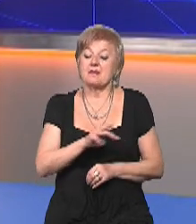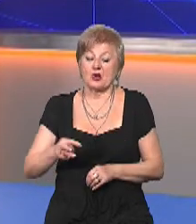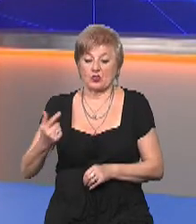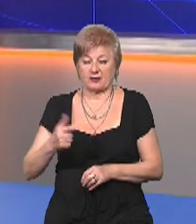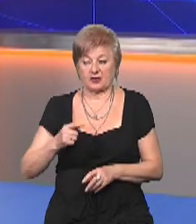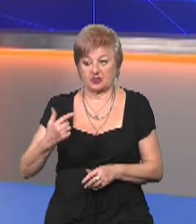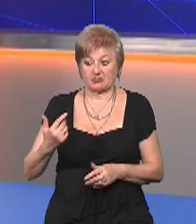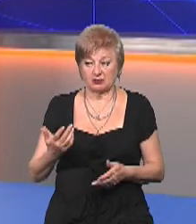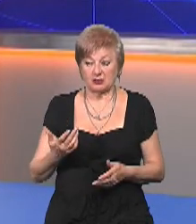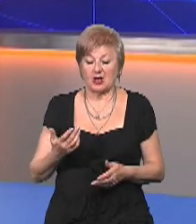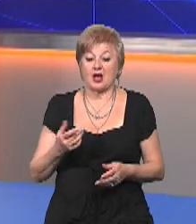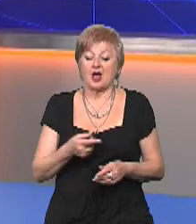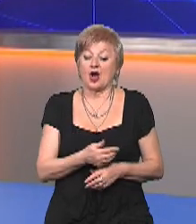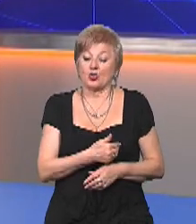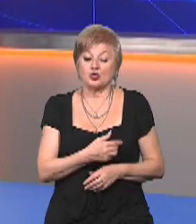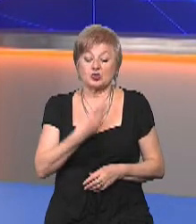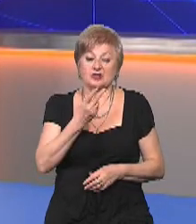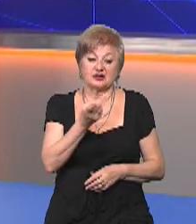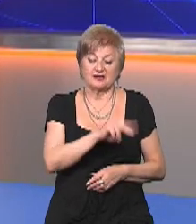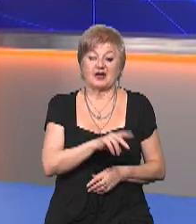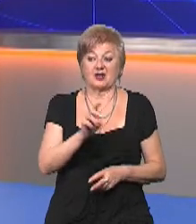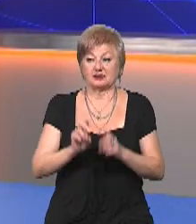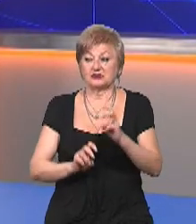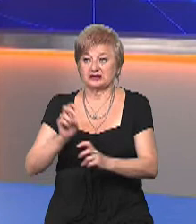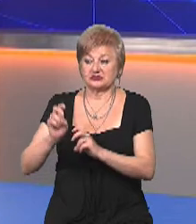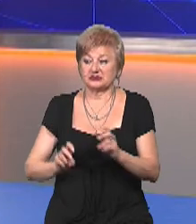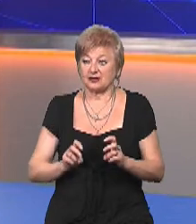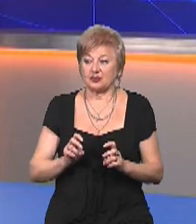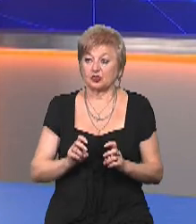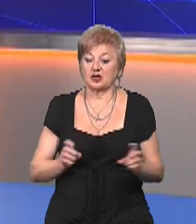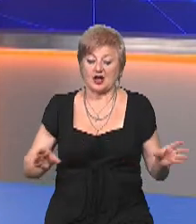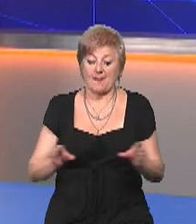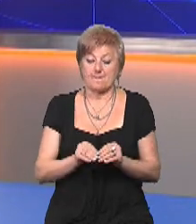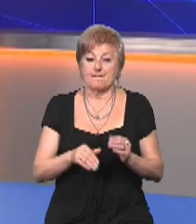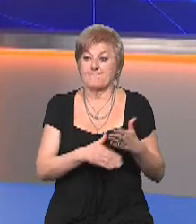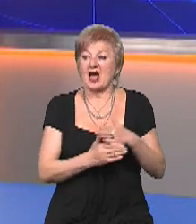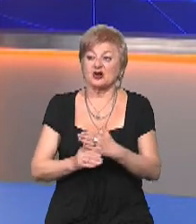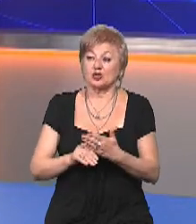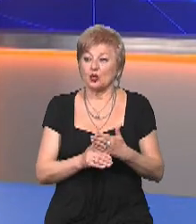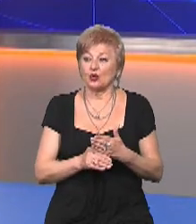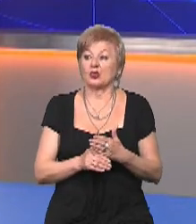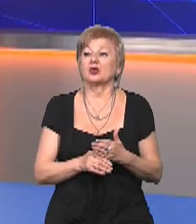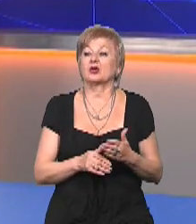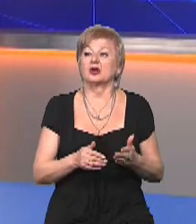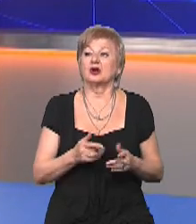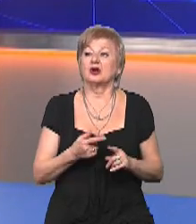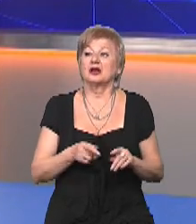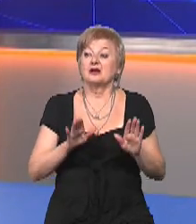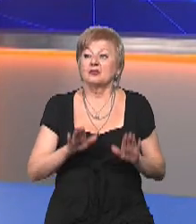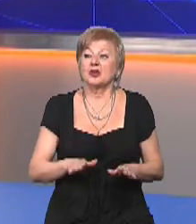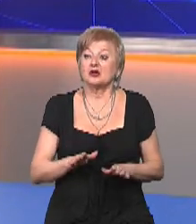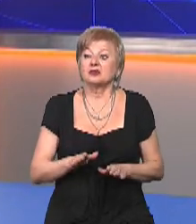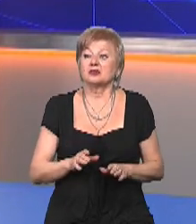гривен. Хотелось бы подчеркнуть, что эти предприятия являются экспортерами. И как и титаномагний, совместно они дают